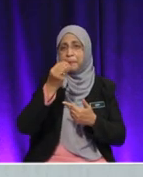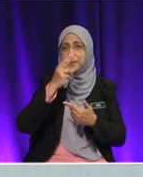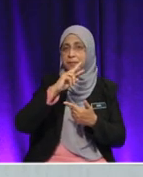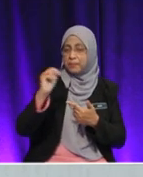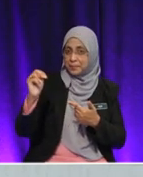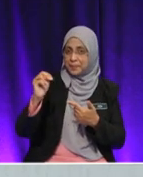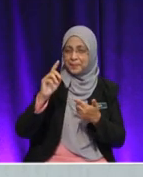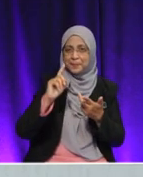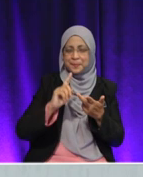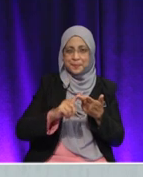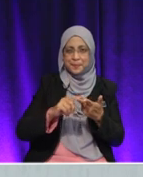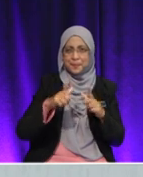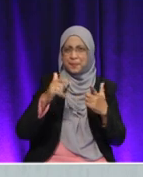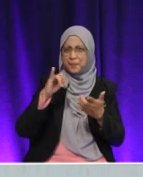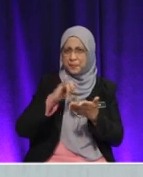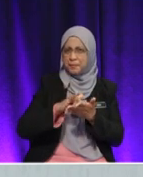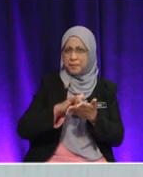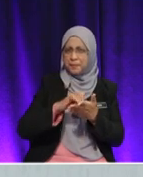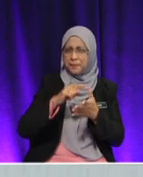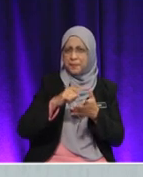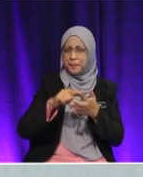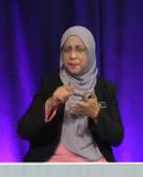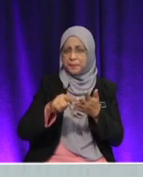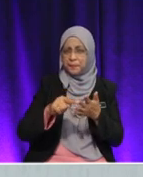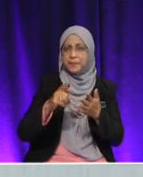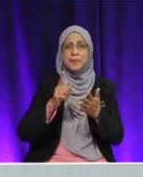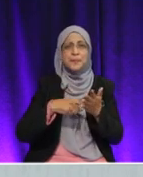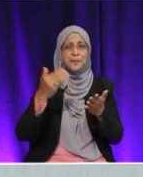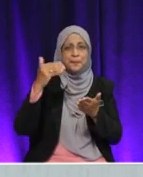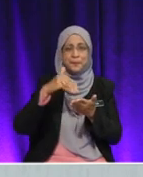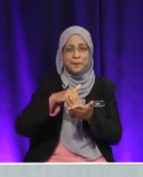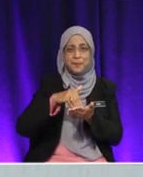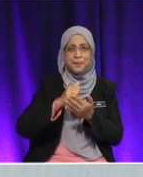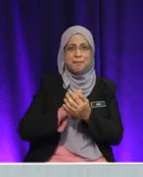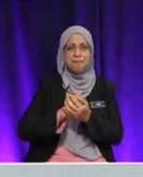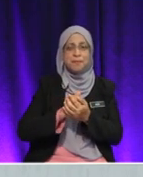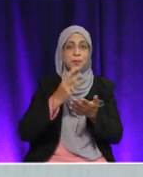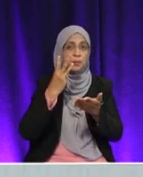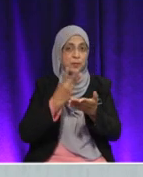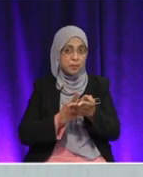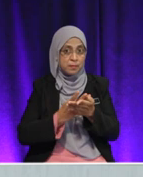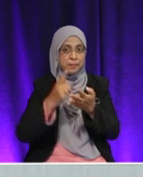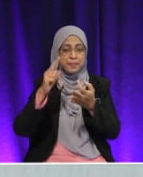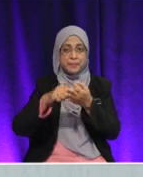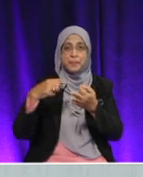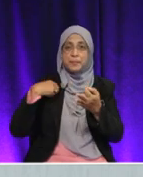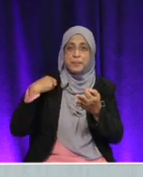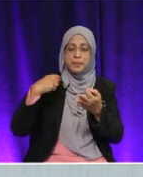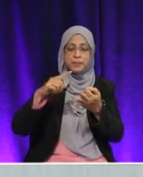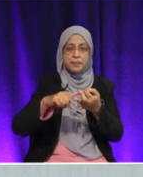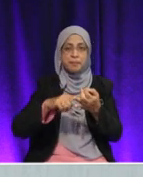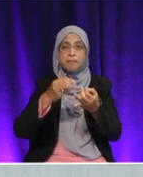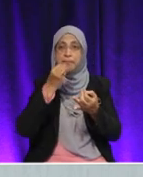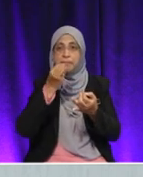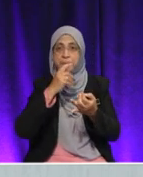Oke selain daripada tiga tersebut Apakah jawaban yang lain yang kita